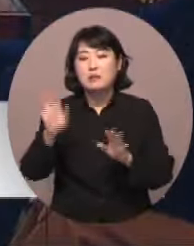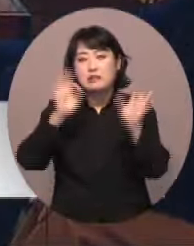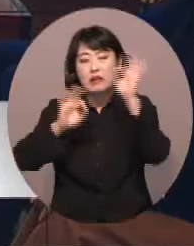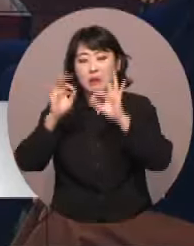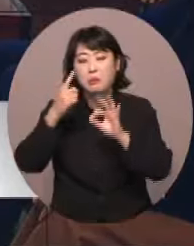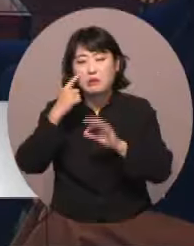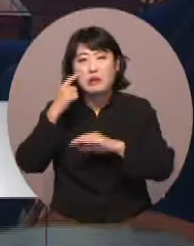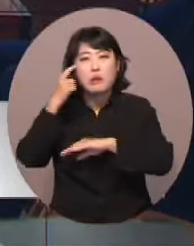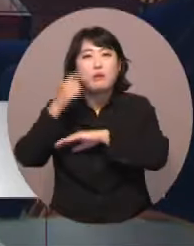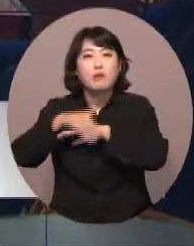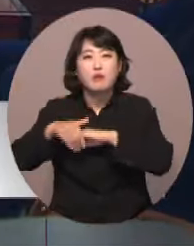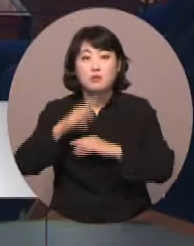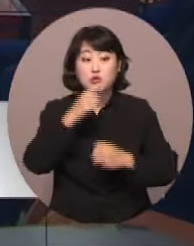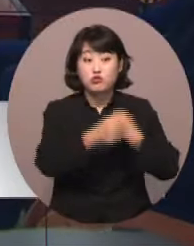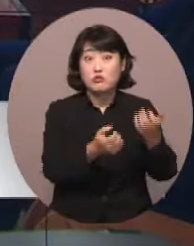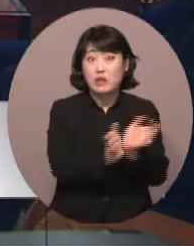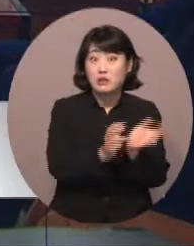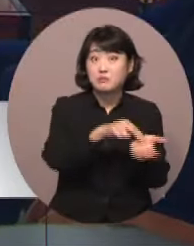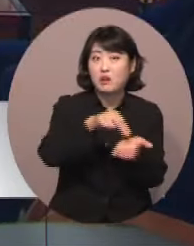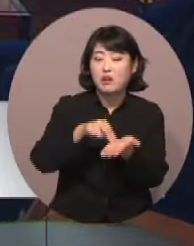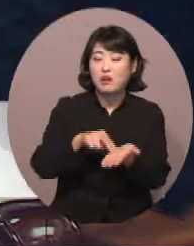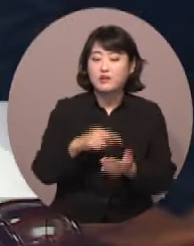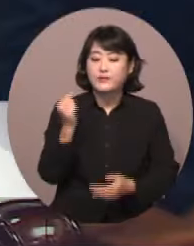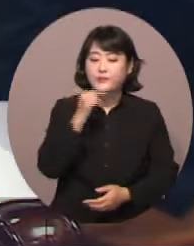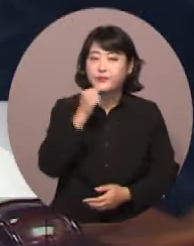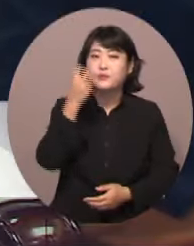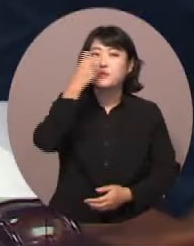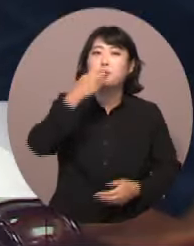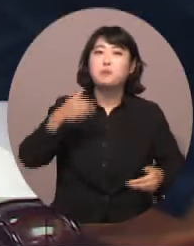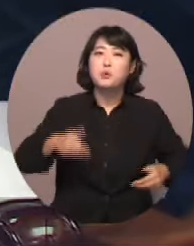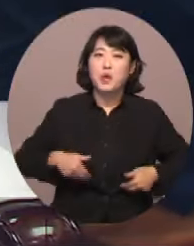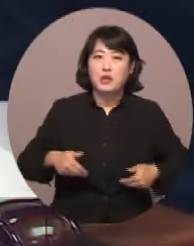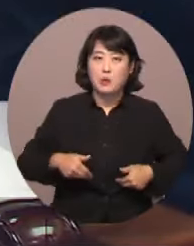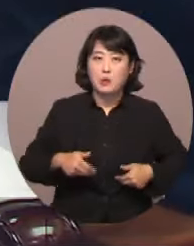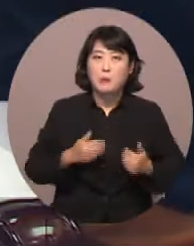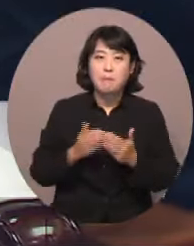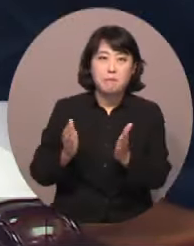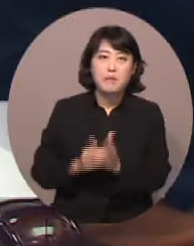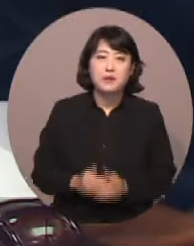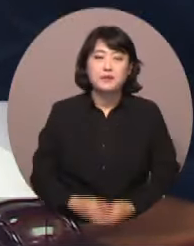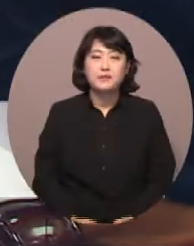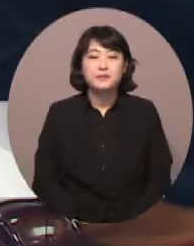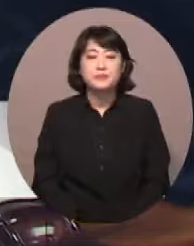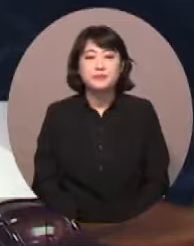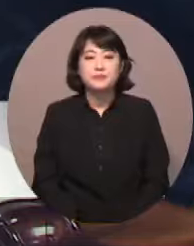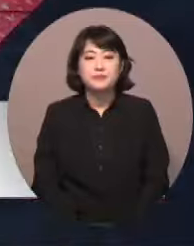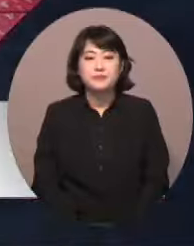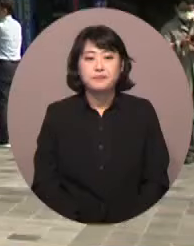건데 민주당은 이또한 철전 검증이 필요하다며 맞받았습니다 고병건